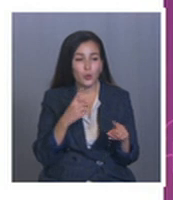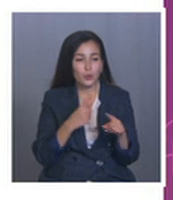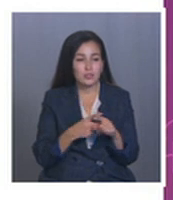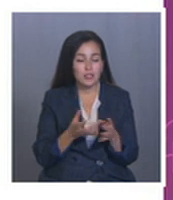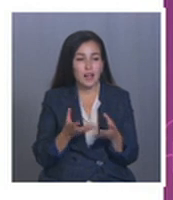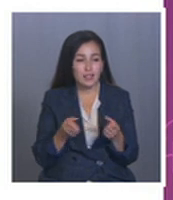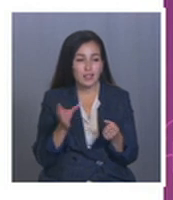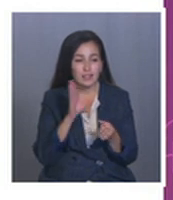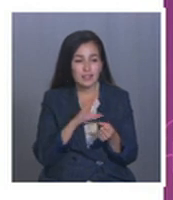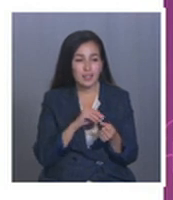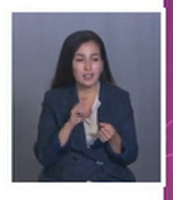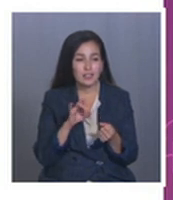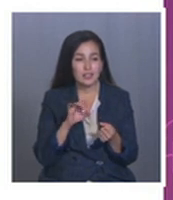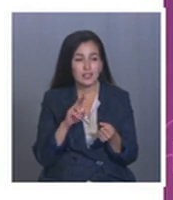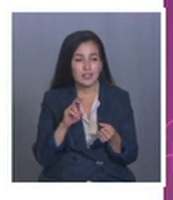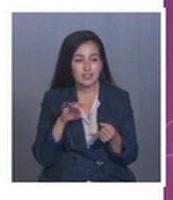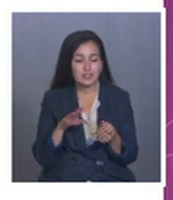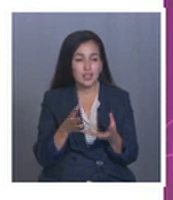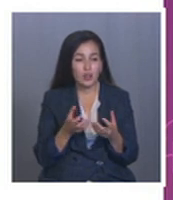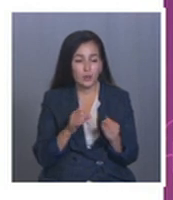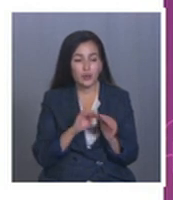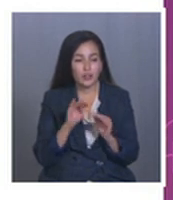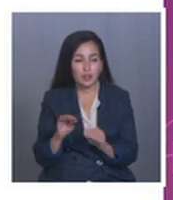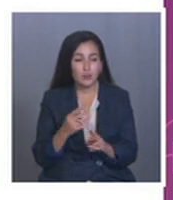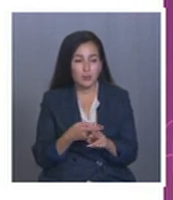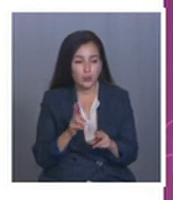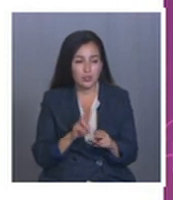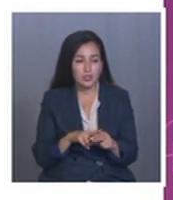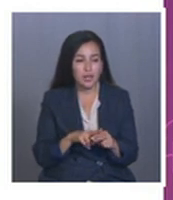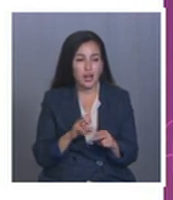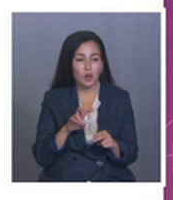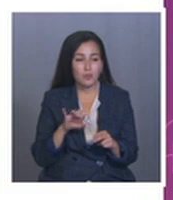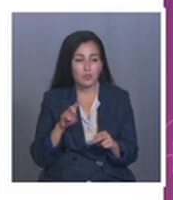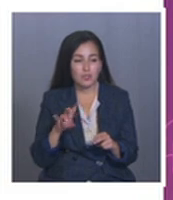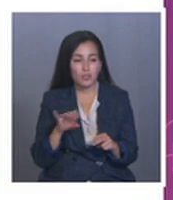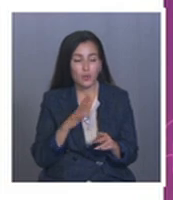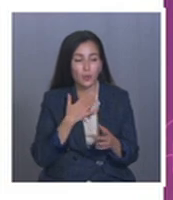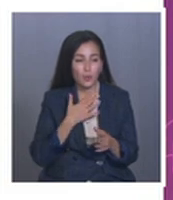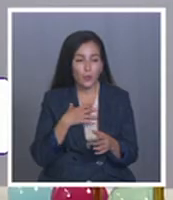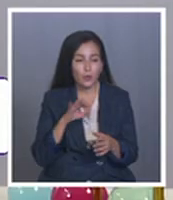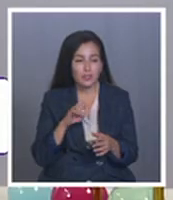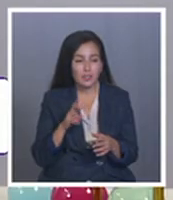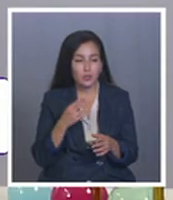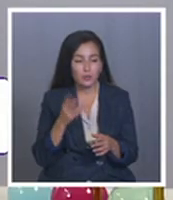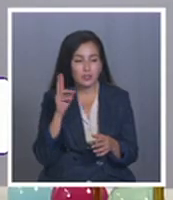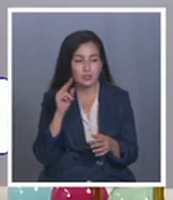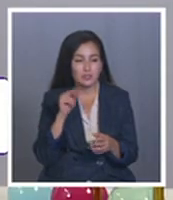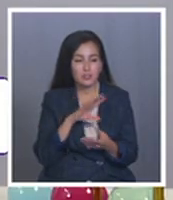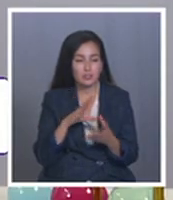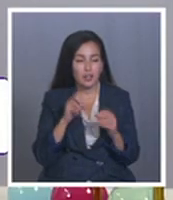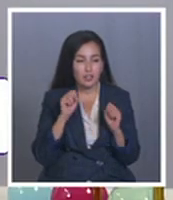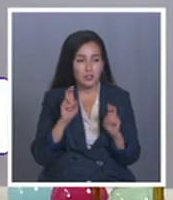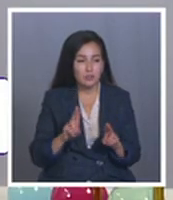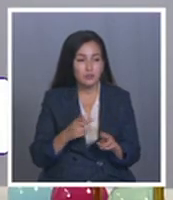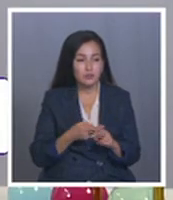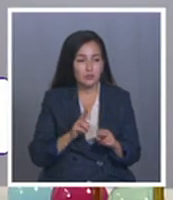алынатындай индекстерді қоямыз. Ол дегеніміз алюминий мен оттектің индекстері, яғни атом сандары белгісіз. Сондықтан